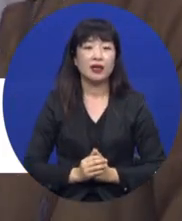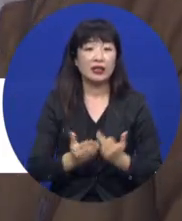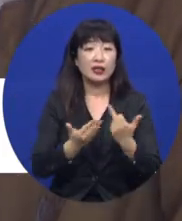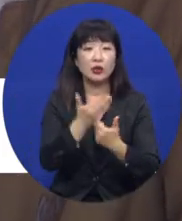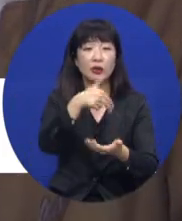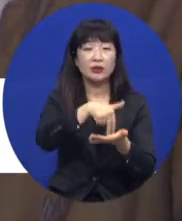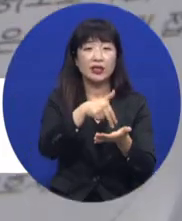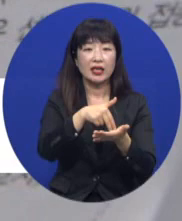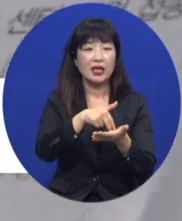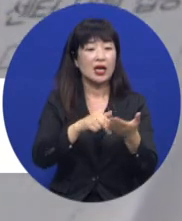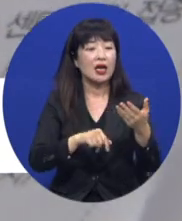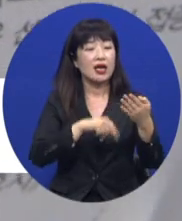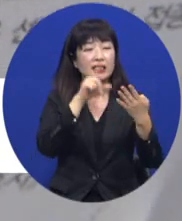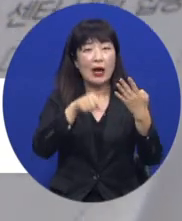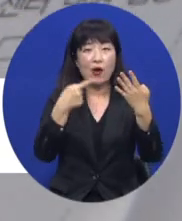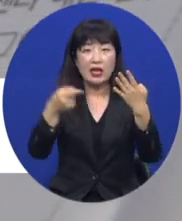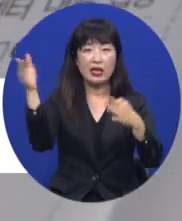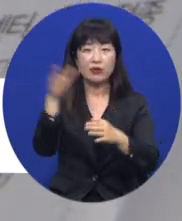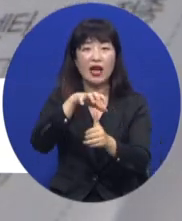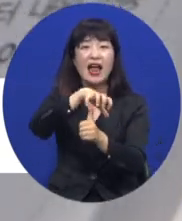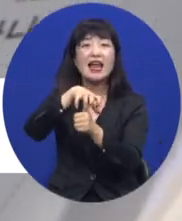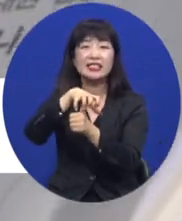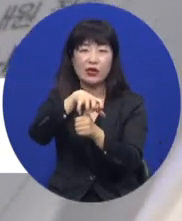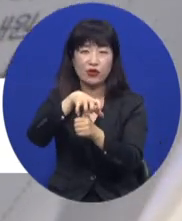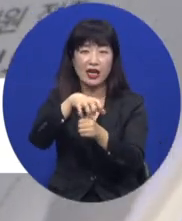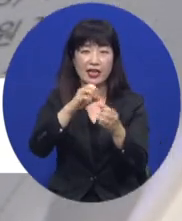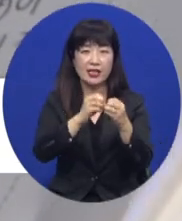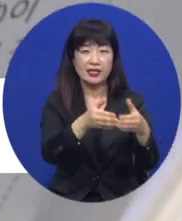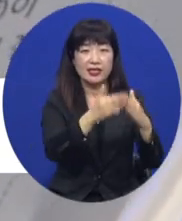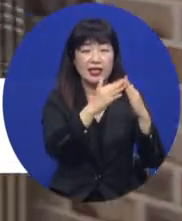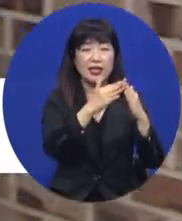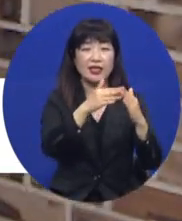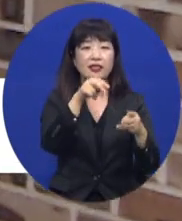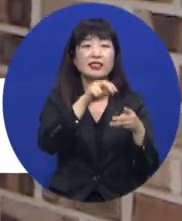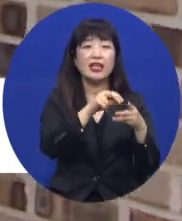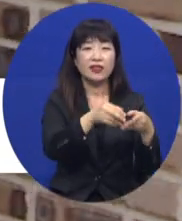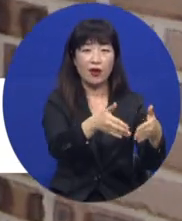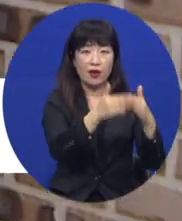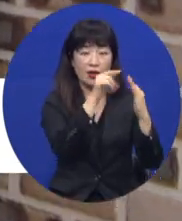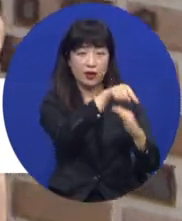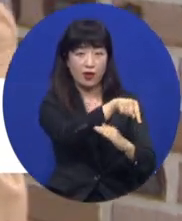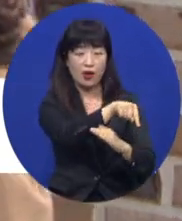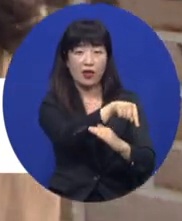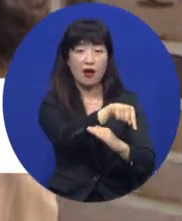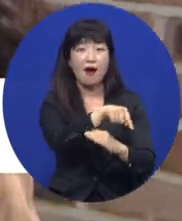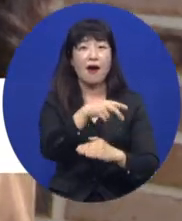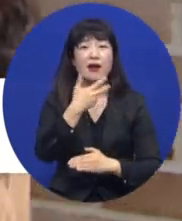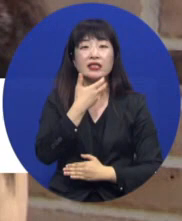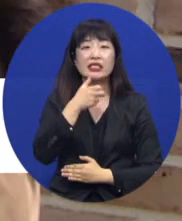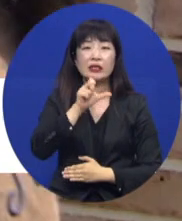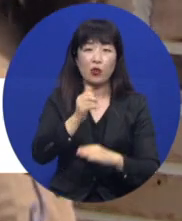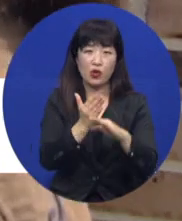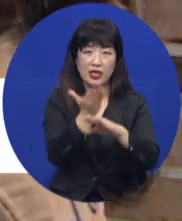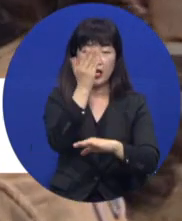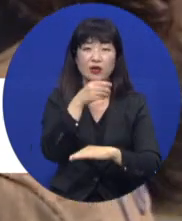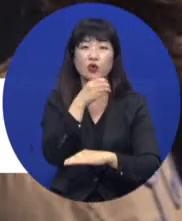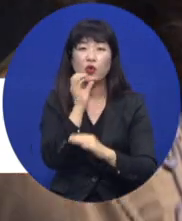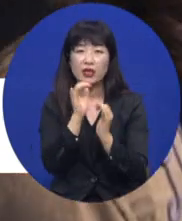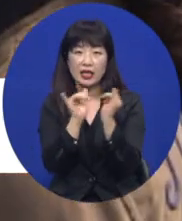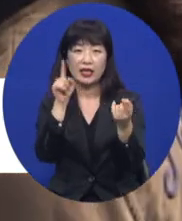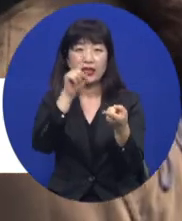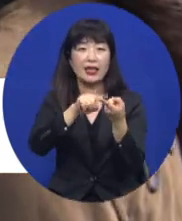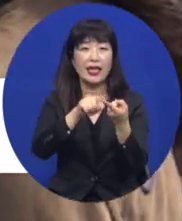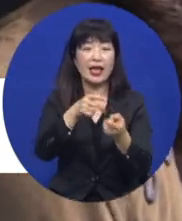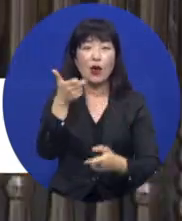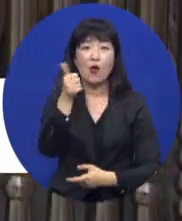제주도는 다음 달 1일부터 제주시 한라 체육관에 설치된 예방접종 센터에서 실시되는 만 75세 이상 고령층 에 대한